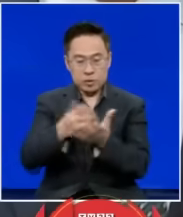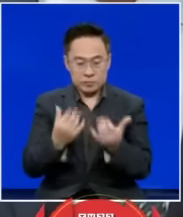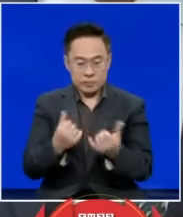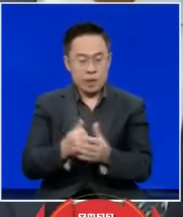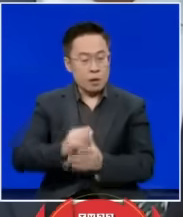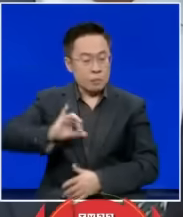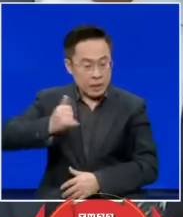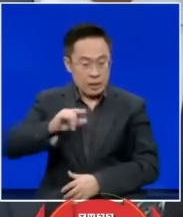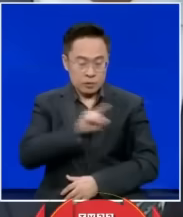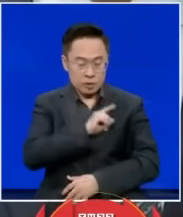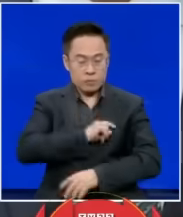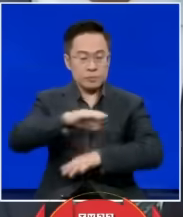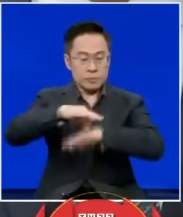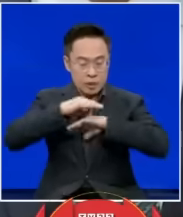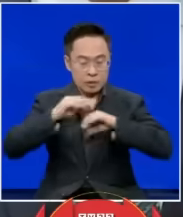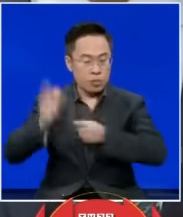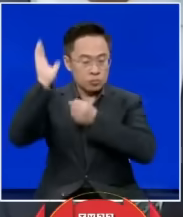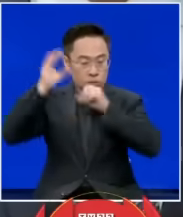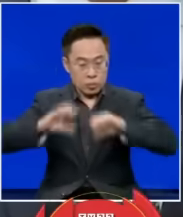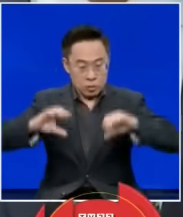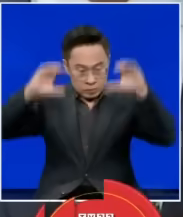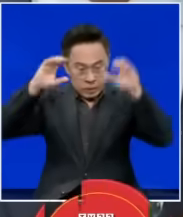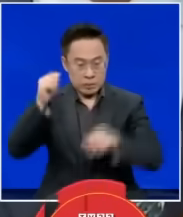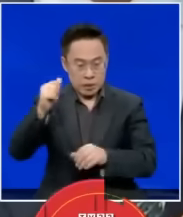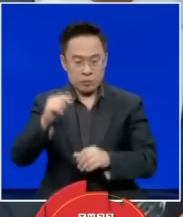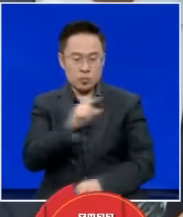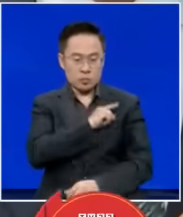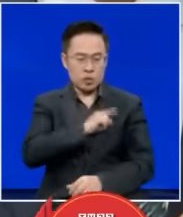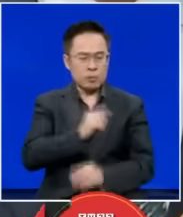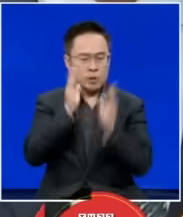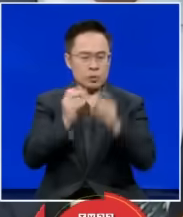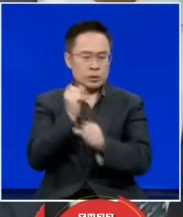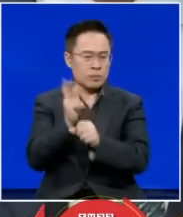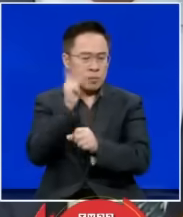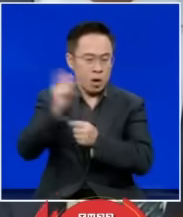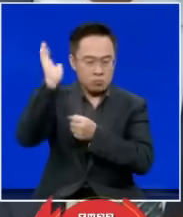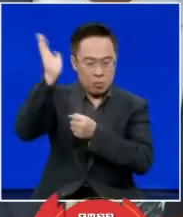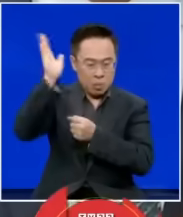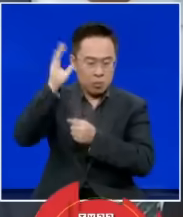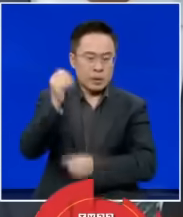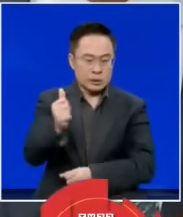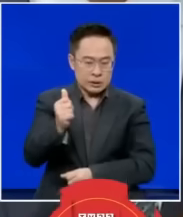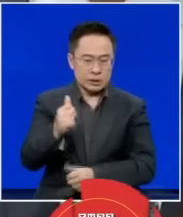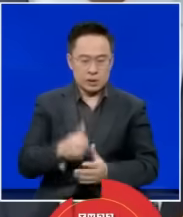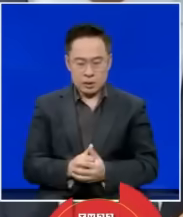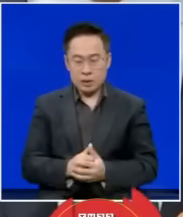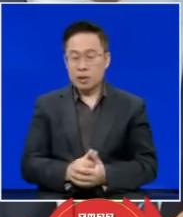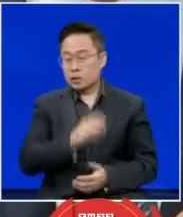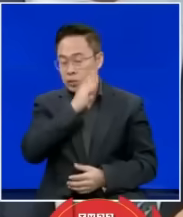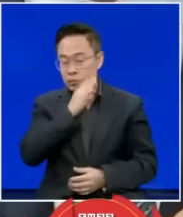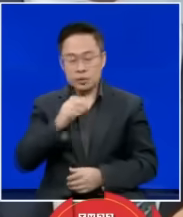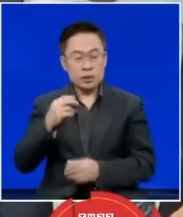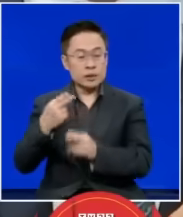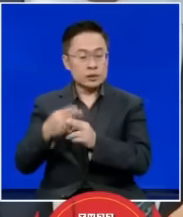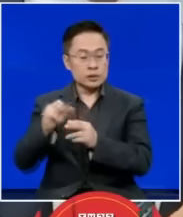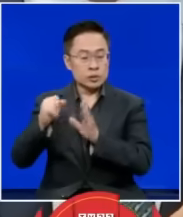จจะมาเป็นโฆษกรัฐบาลคนใหม่ไหมเพราะผู้ใหญ่รัฐบาลก็บอกว่าบทบาทคุณจิรยุก็โอเคเหมาะสมแล้วถ้าเกิดคุณสุทินถูกปรับออกจากตำ